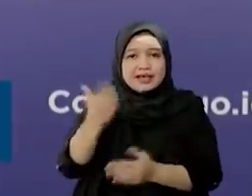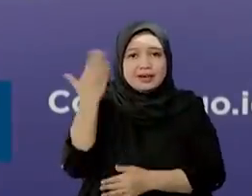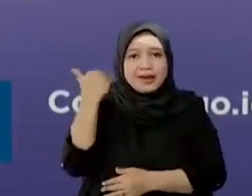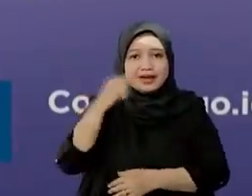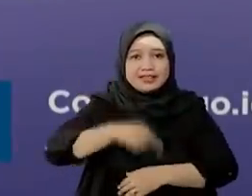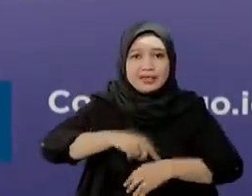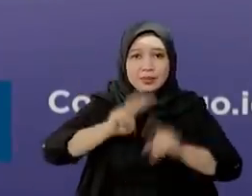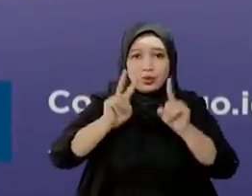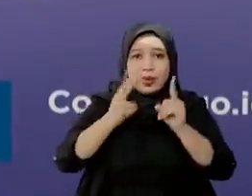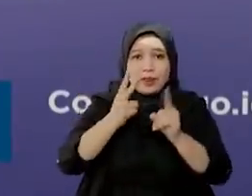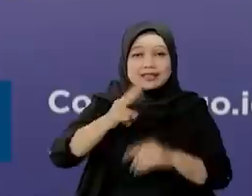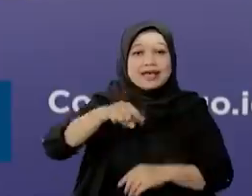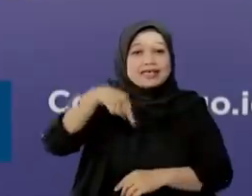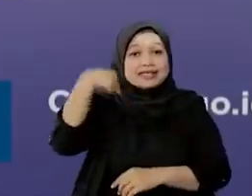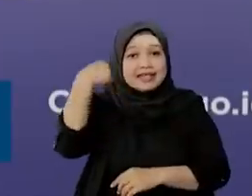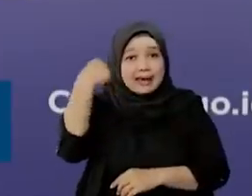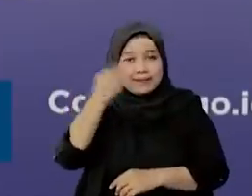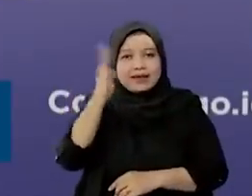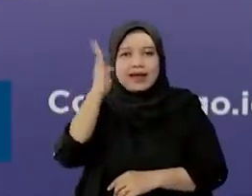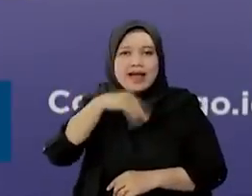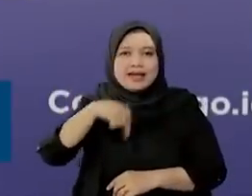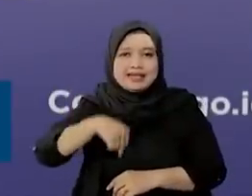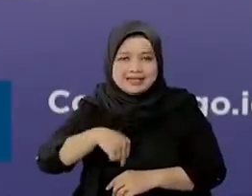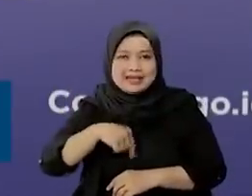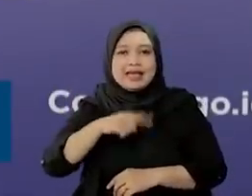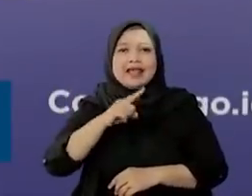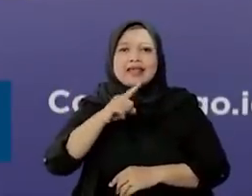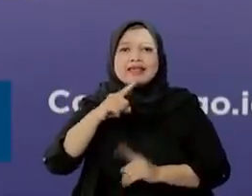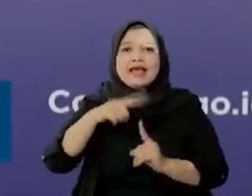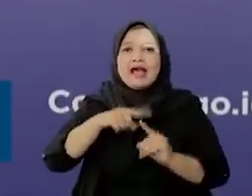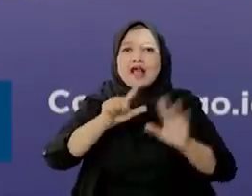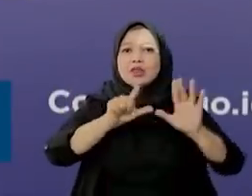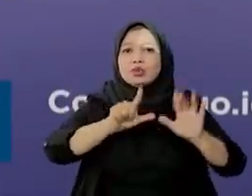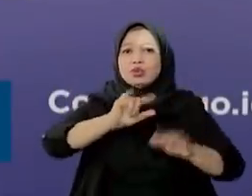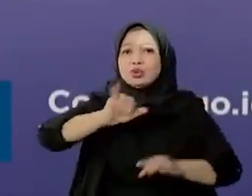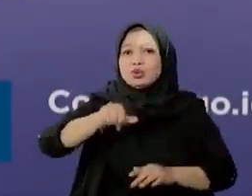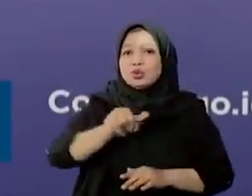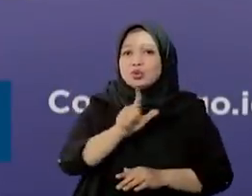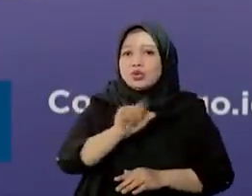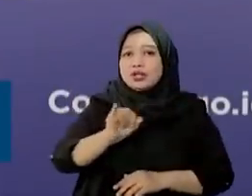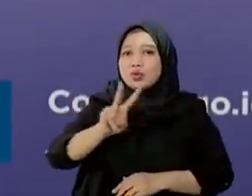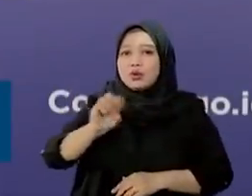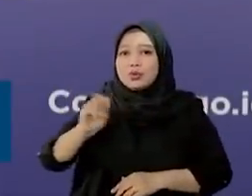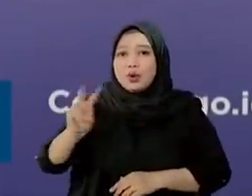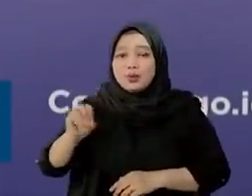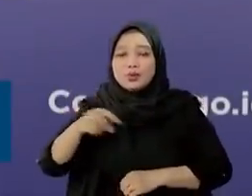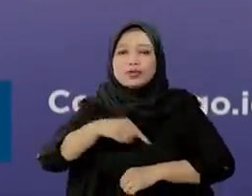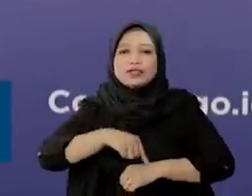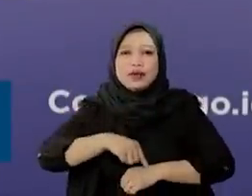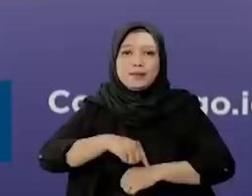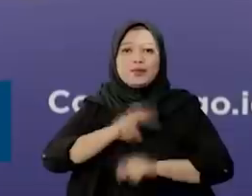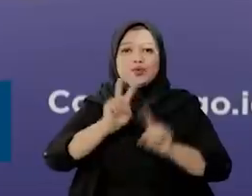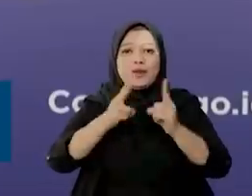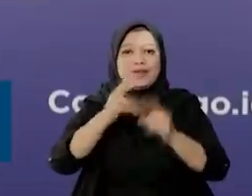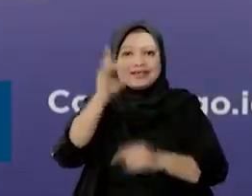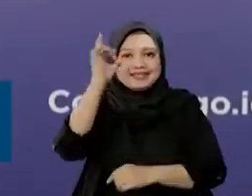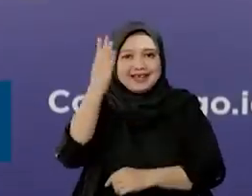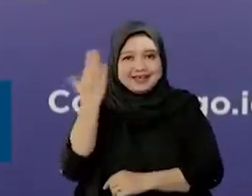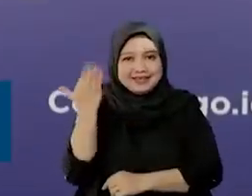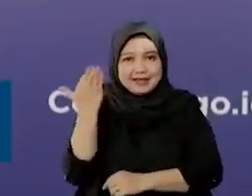WIB sampai dengan hari ini tanggal 7 Juli 2012 pukul 12.00